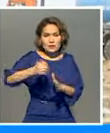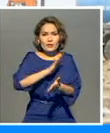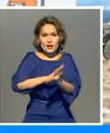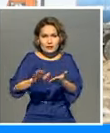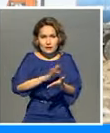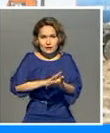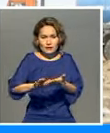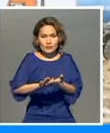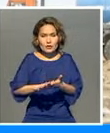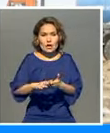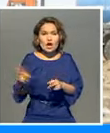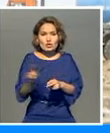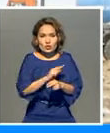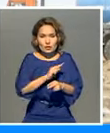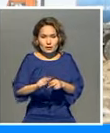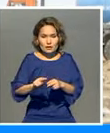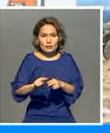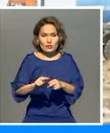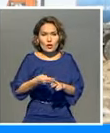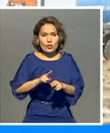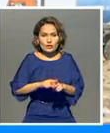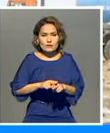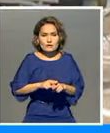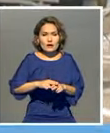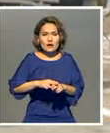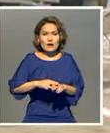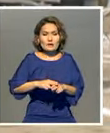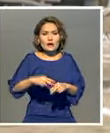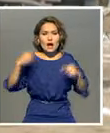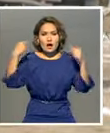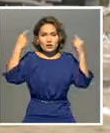тазалап, жөндеп осы кәсіпкерлердің пайдалануына бермекпіз.